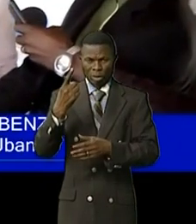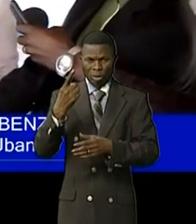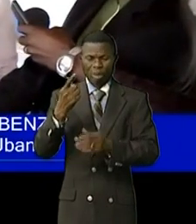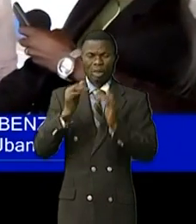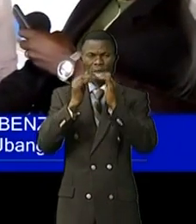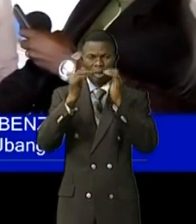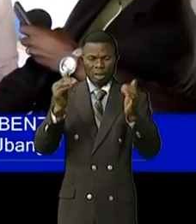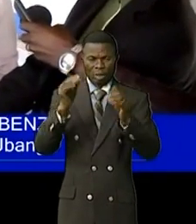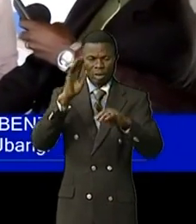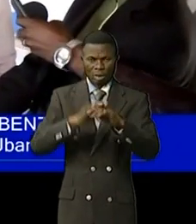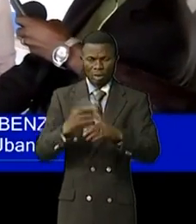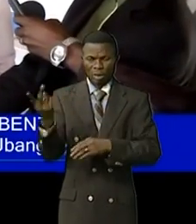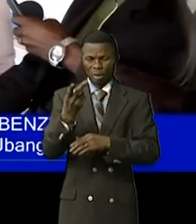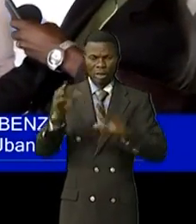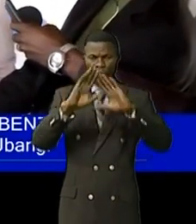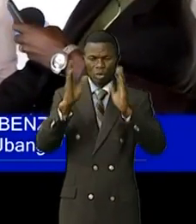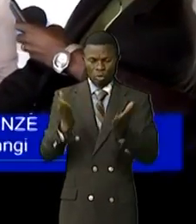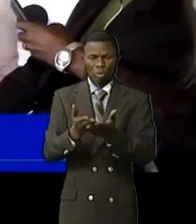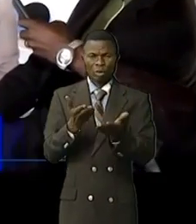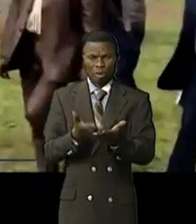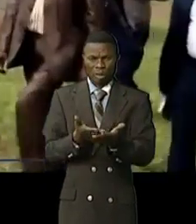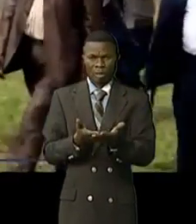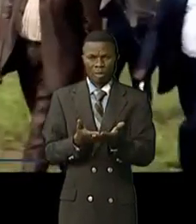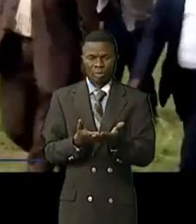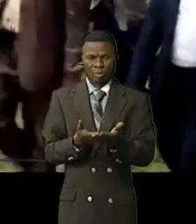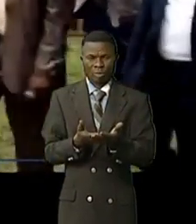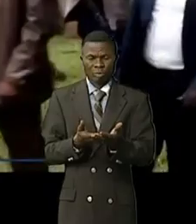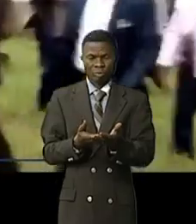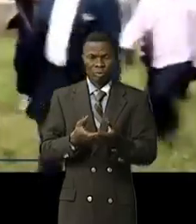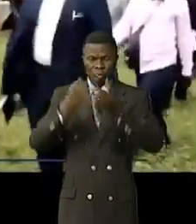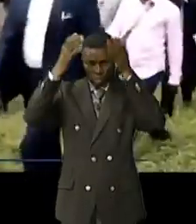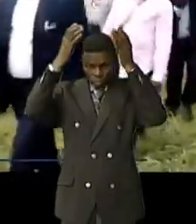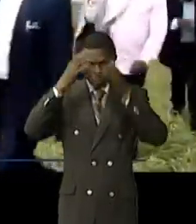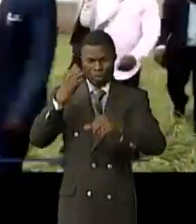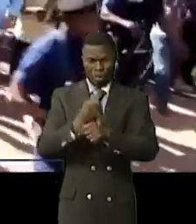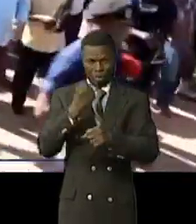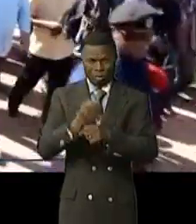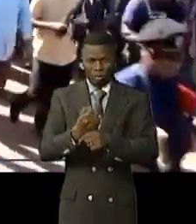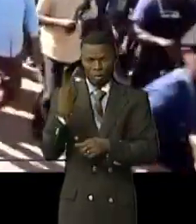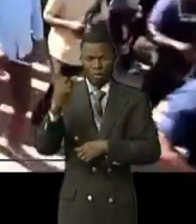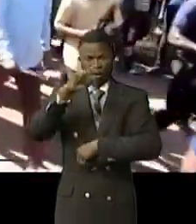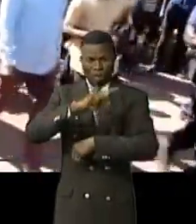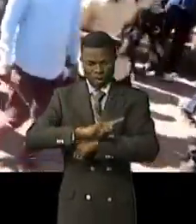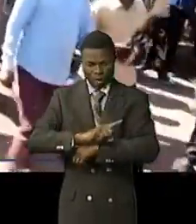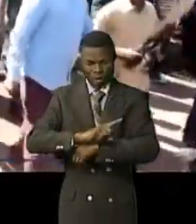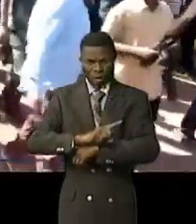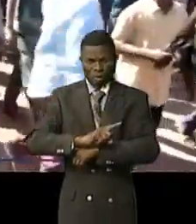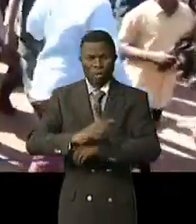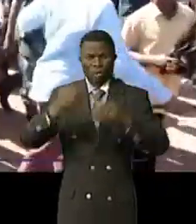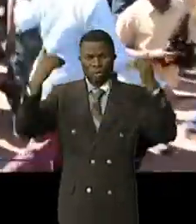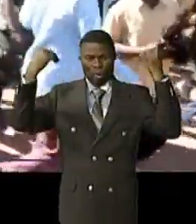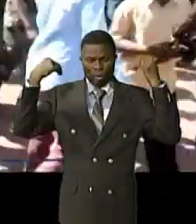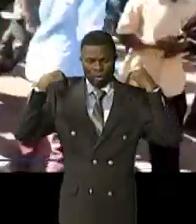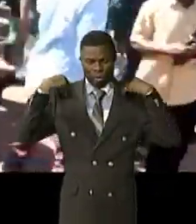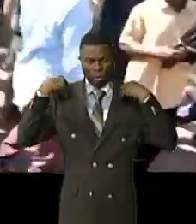tranquillité reviennent dans ces deux entités. C'est le couronnement d'une mission effectuée pendant 2 jours d'affilée par le chef de